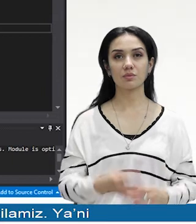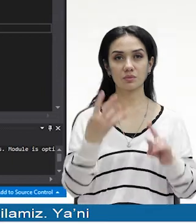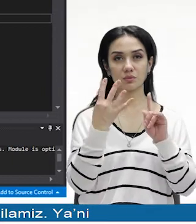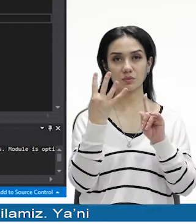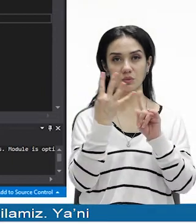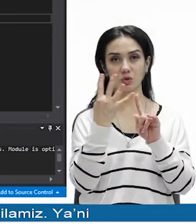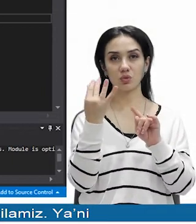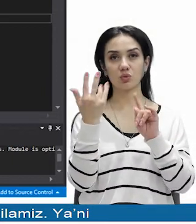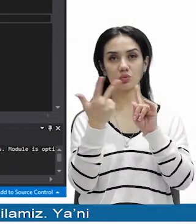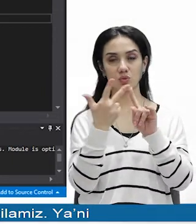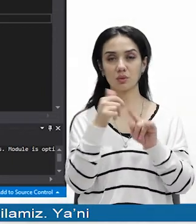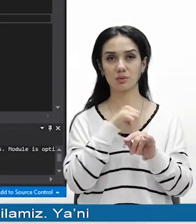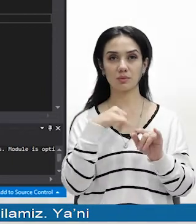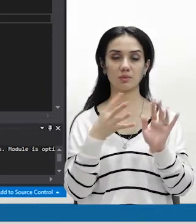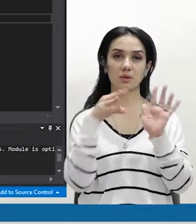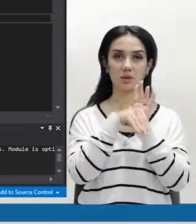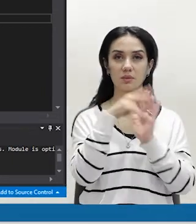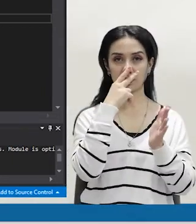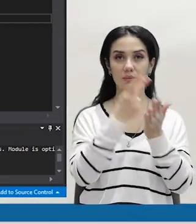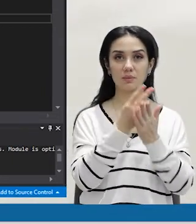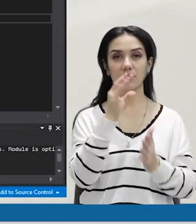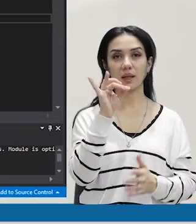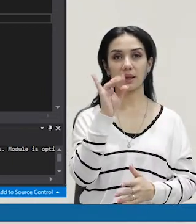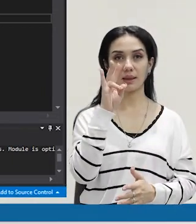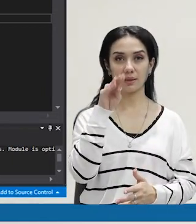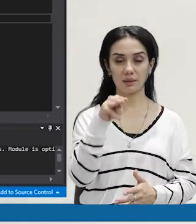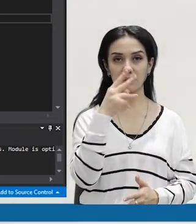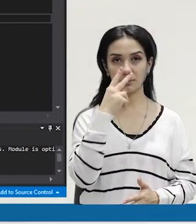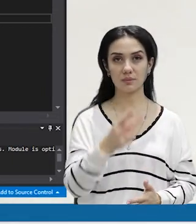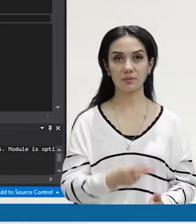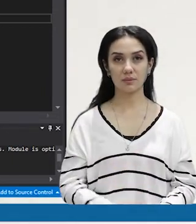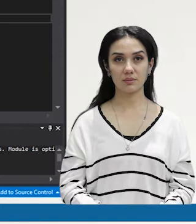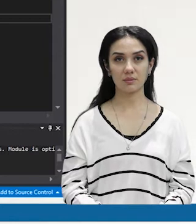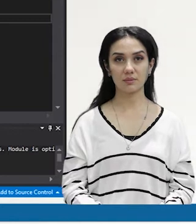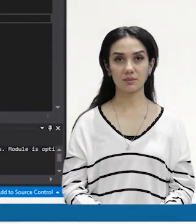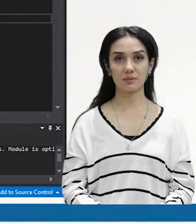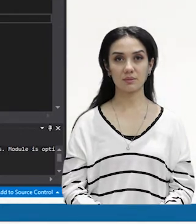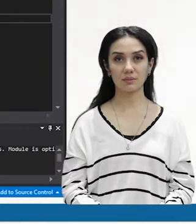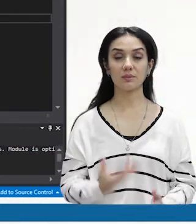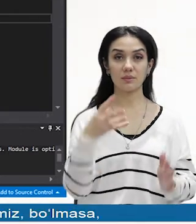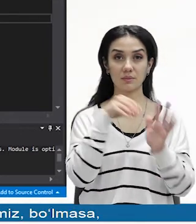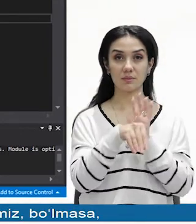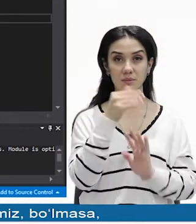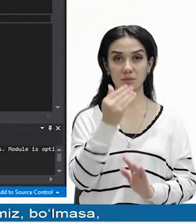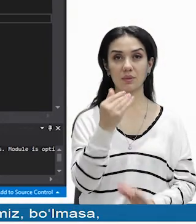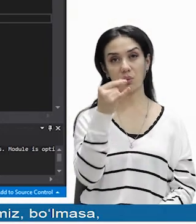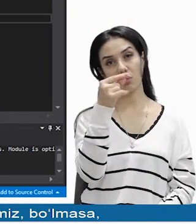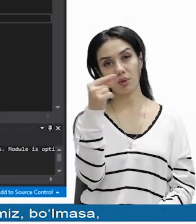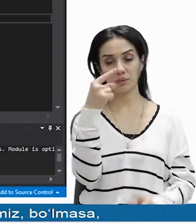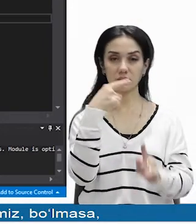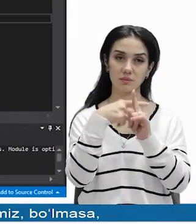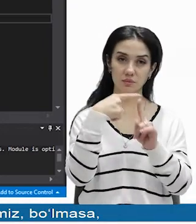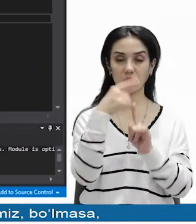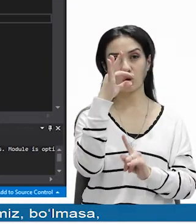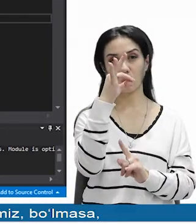ni o'zimiz ekrandan kiritadigan qilamiz. Ya'ni int. Xo'p, biz kiritilgan sonni manfiy, musbat yoki